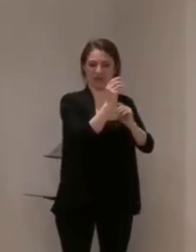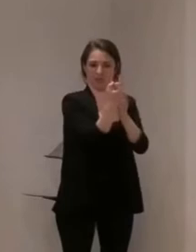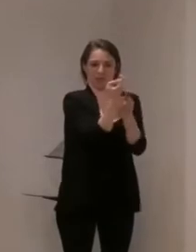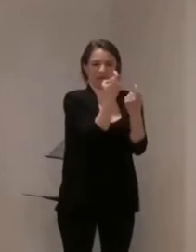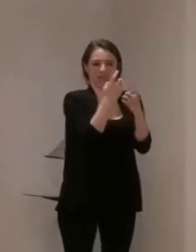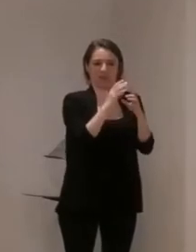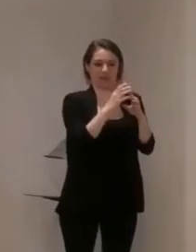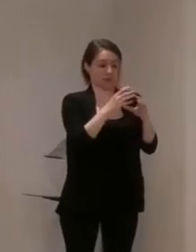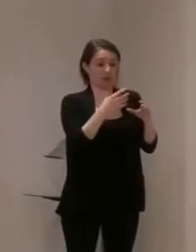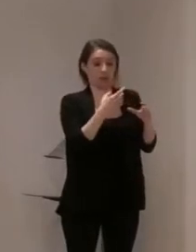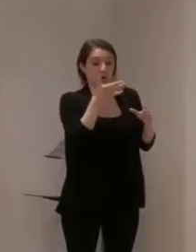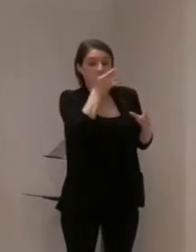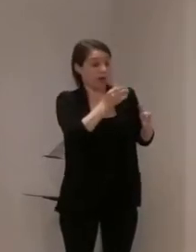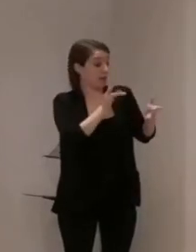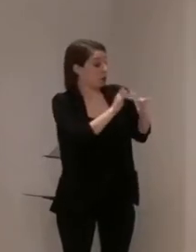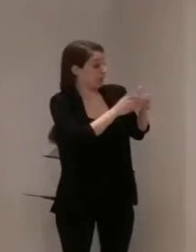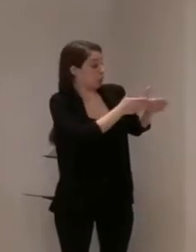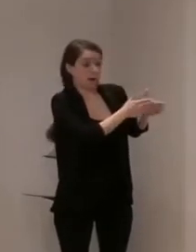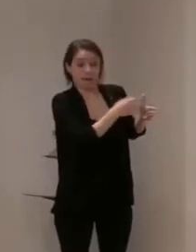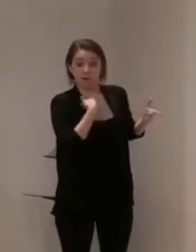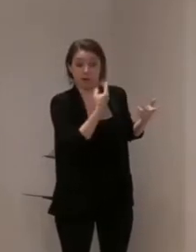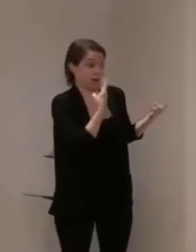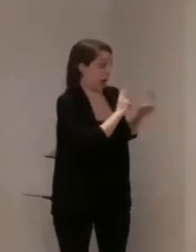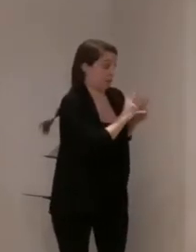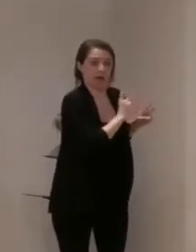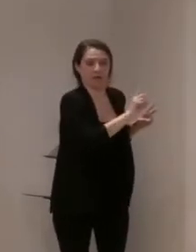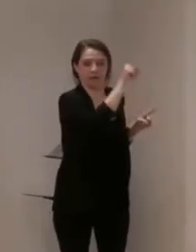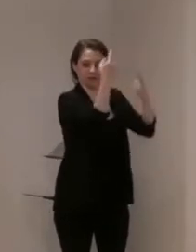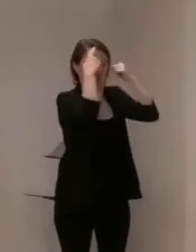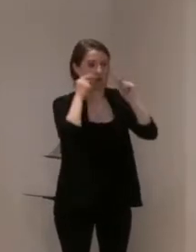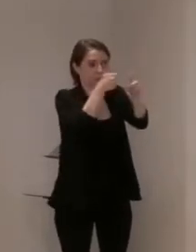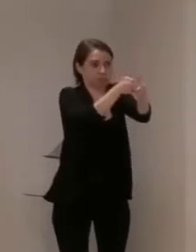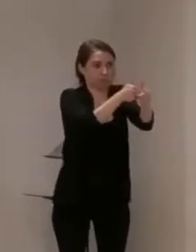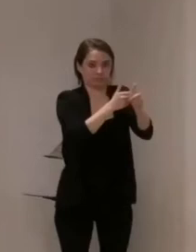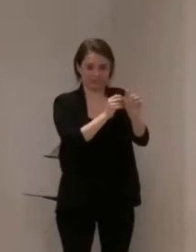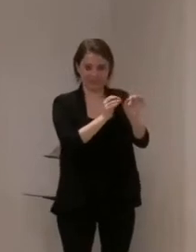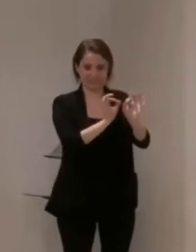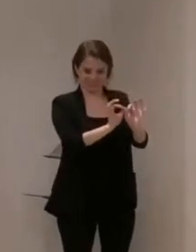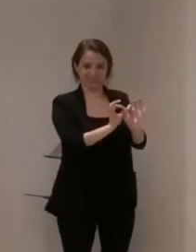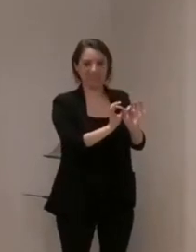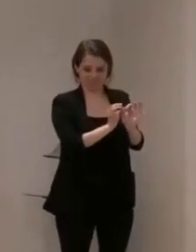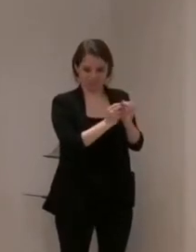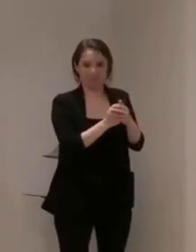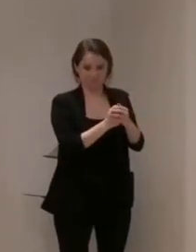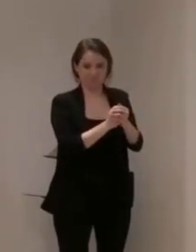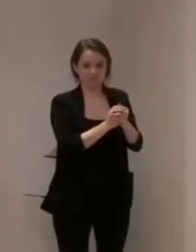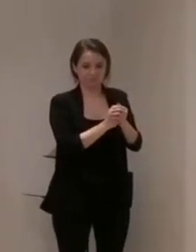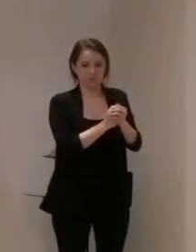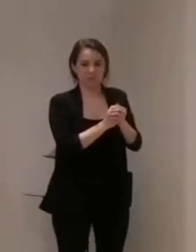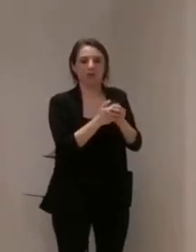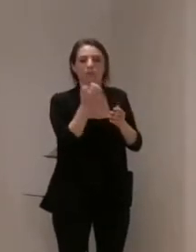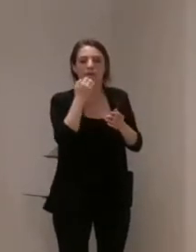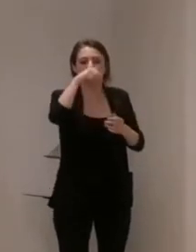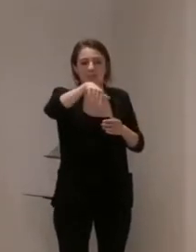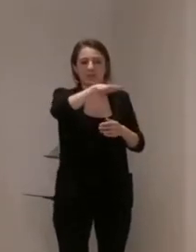influència dolenta, era una influència dolenta. De totes maneres, la presó de dones, aquí a Tarragona,